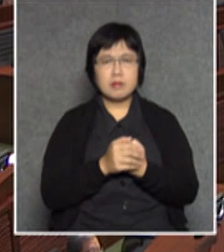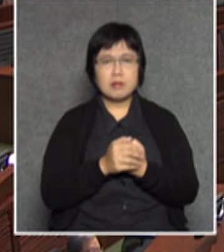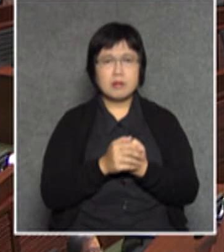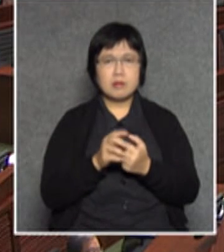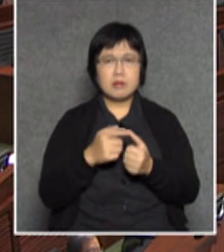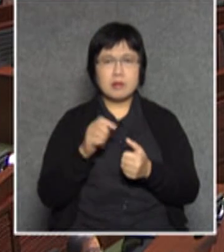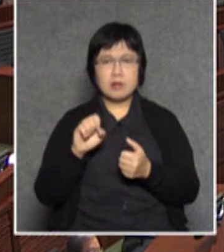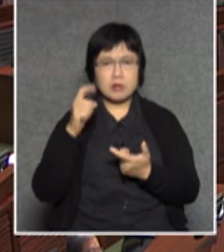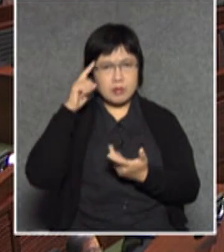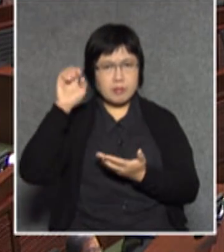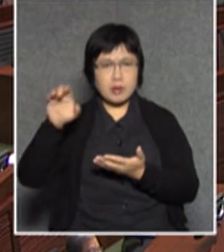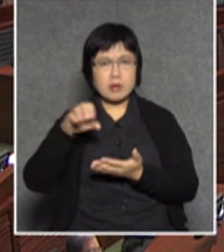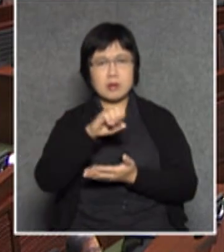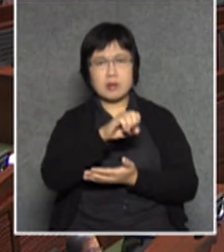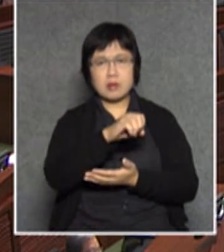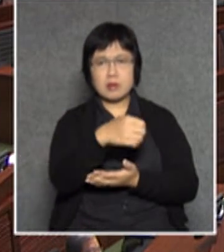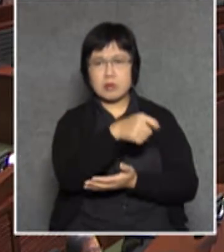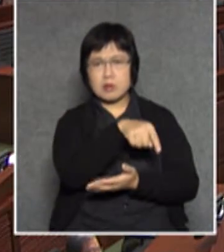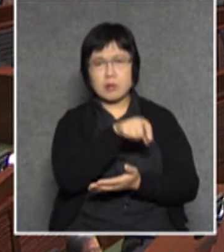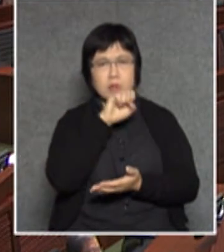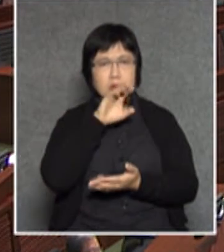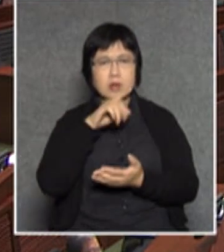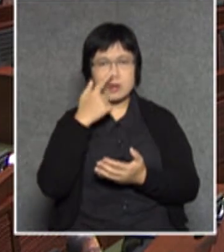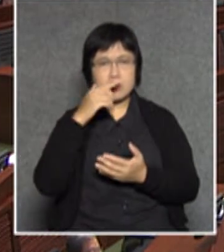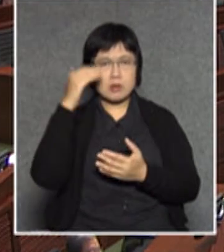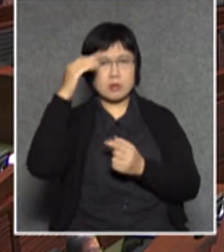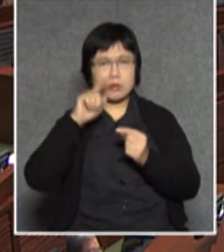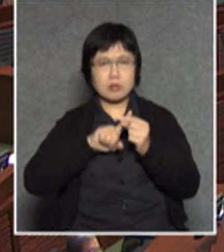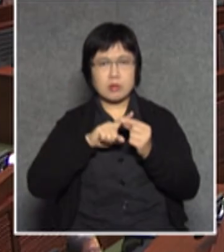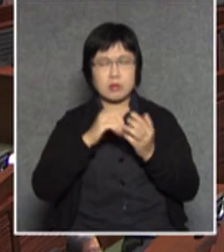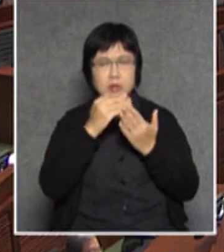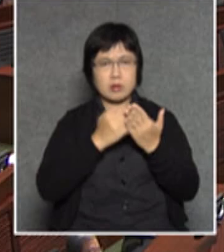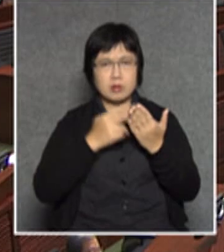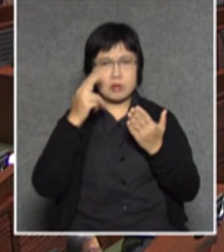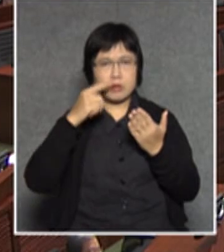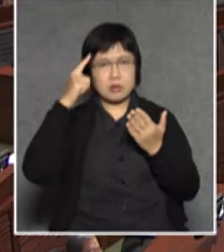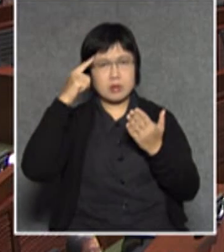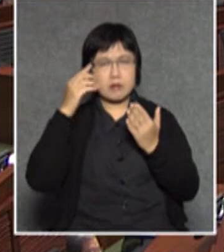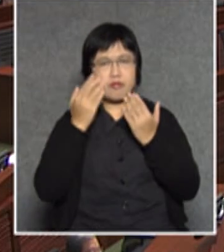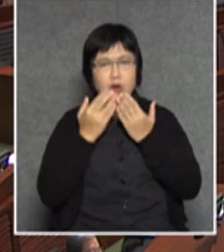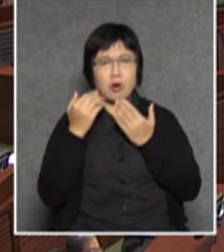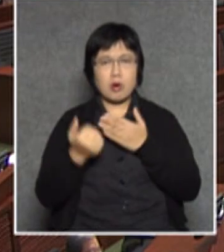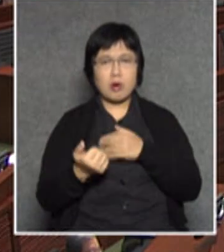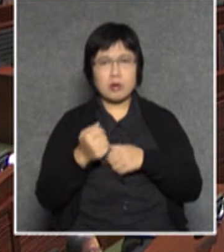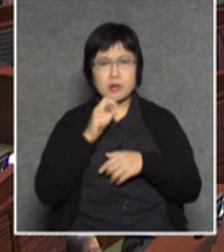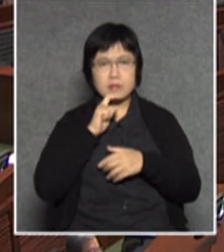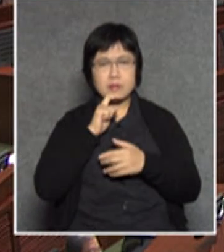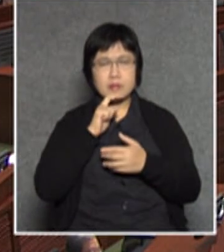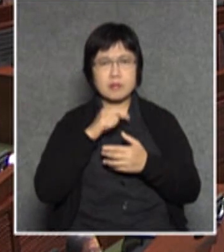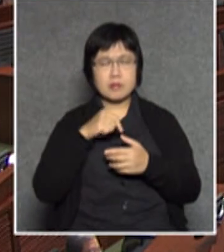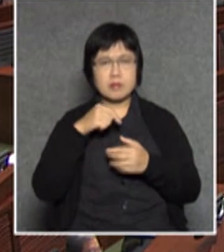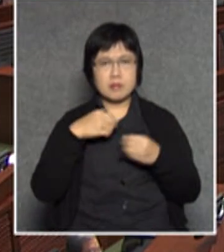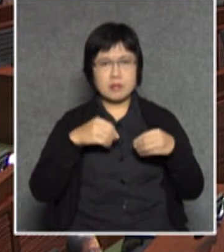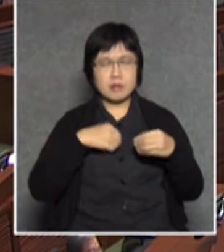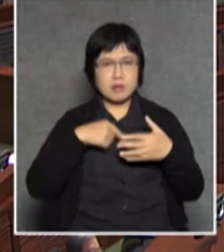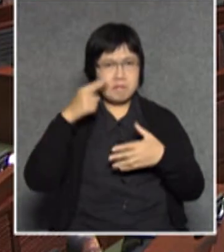我想問局長，你講到呢個新高中學制特別通識科咁好，有深厚嘅教育理念支